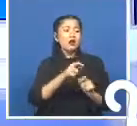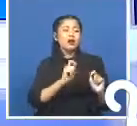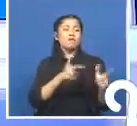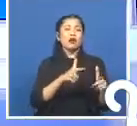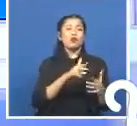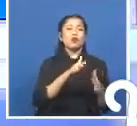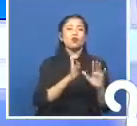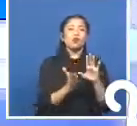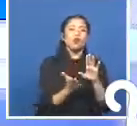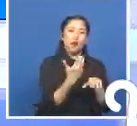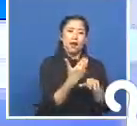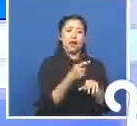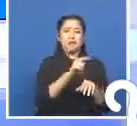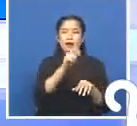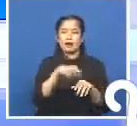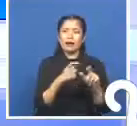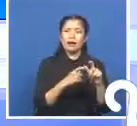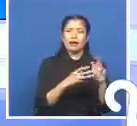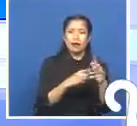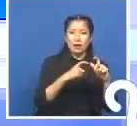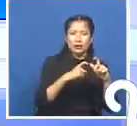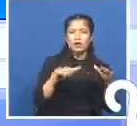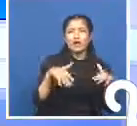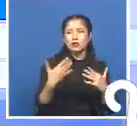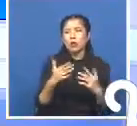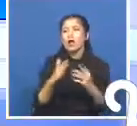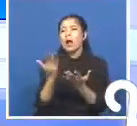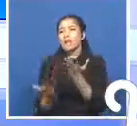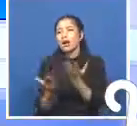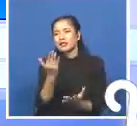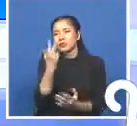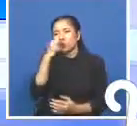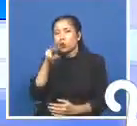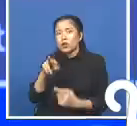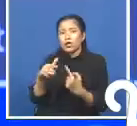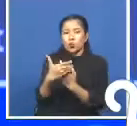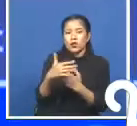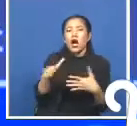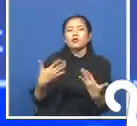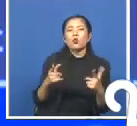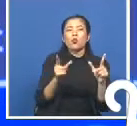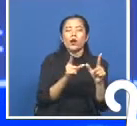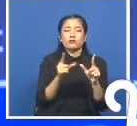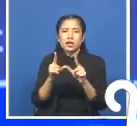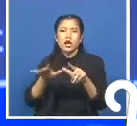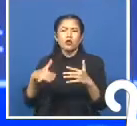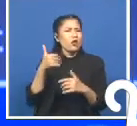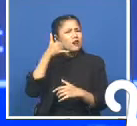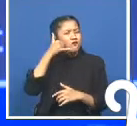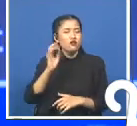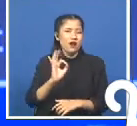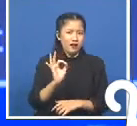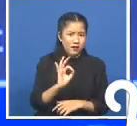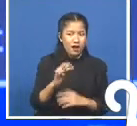melalui SMS atau aplikasi peduli lindungi, situs, ataupun bagi yang tidak memiliki handphone atau